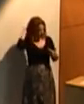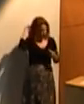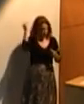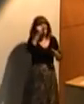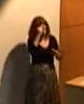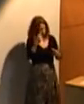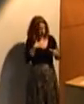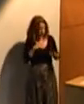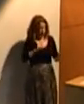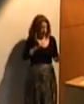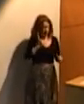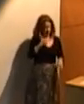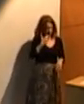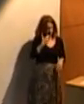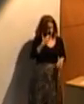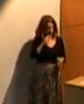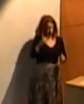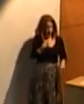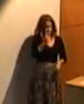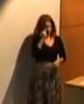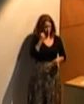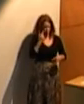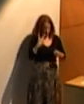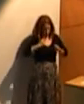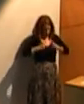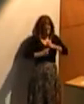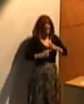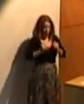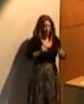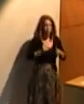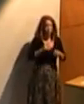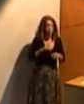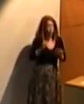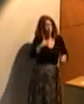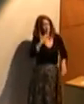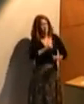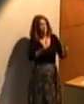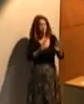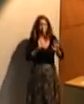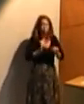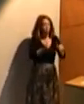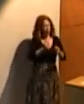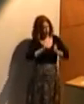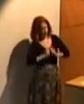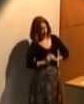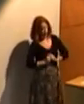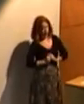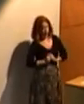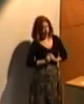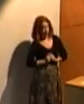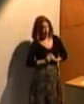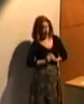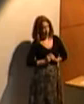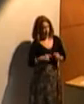imperfections et se touchent lui-même dans son imperfection donc il se modifie et là est-ce que